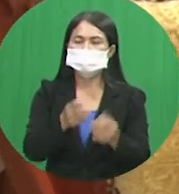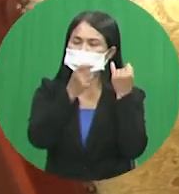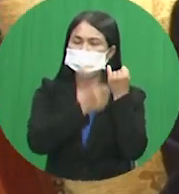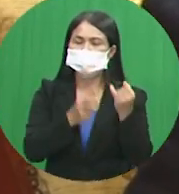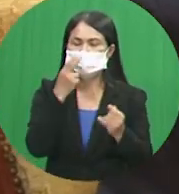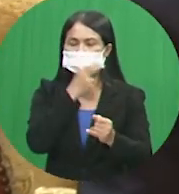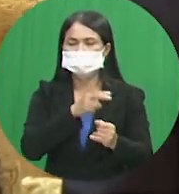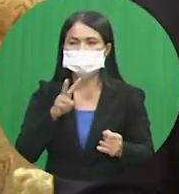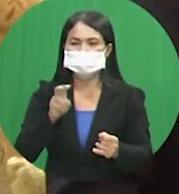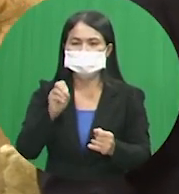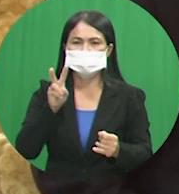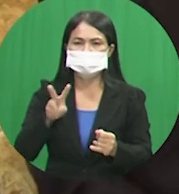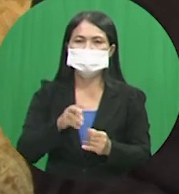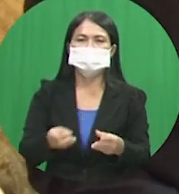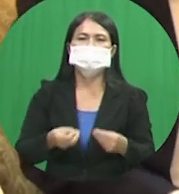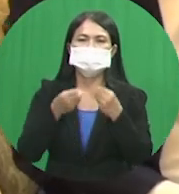VOV